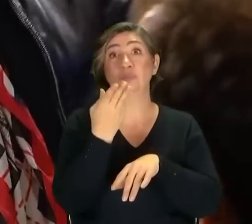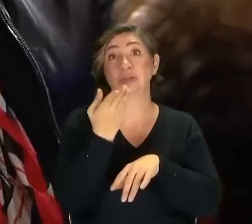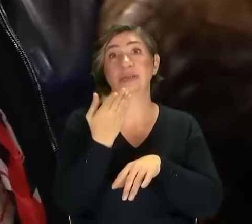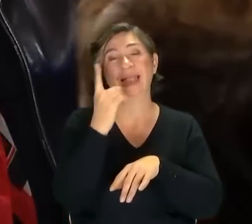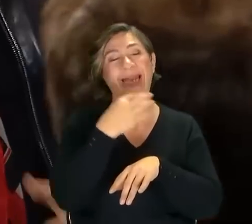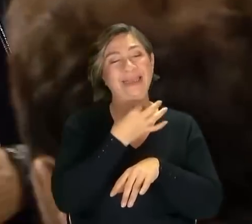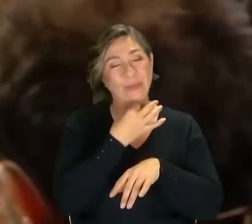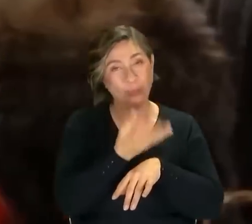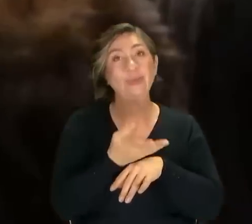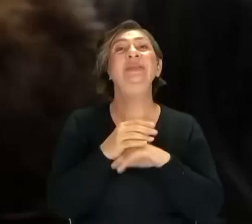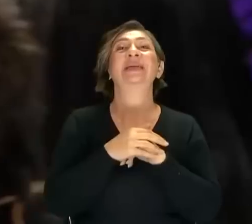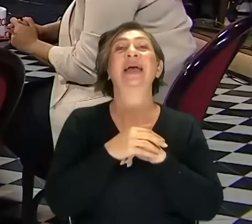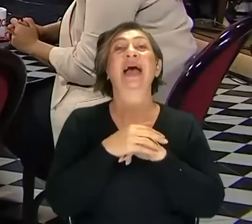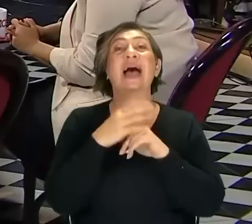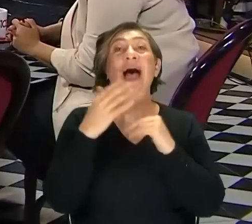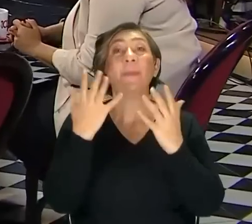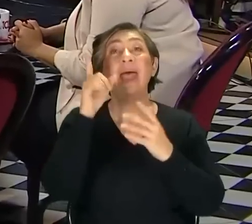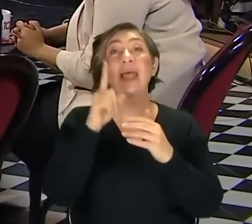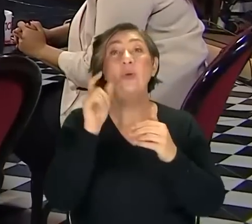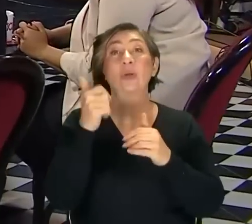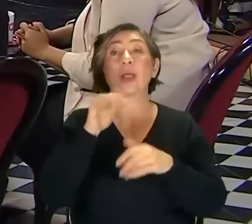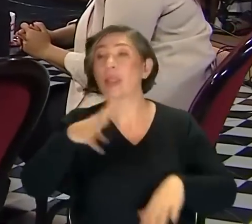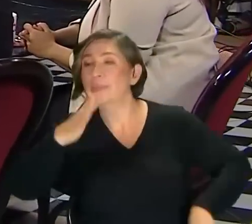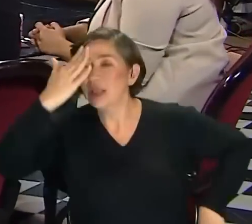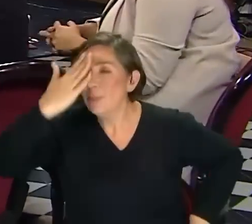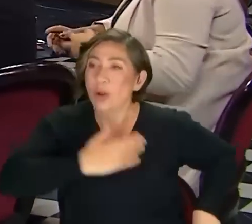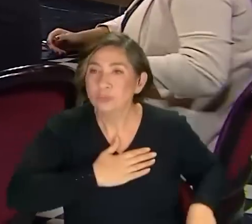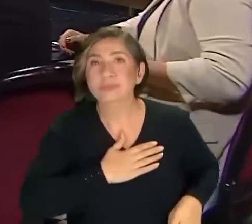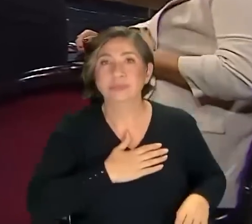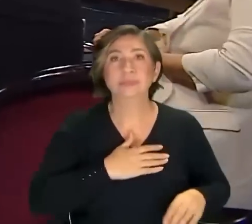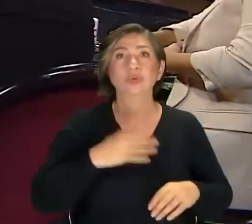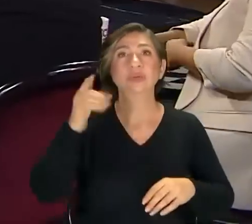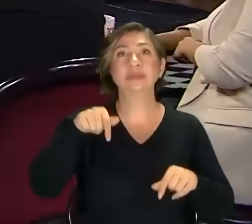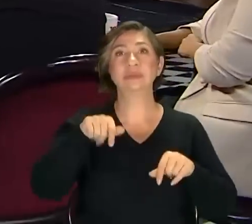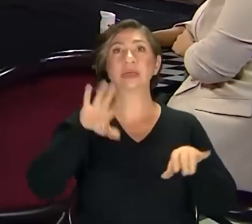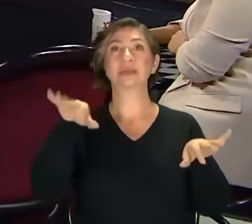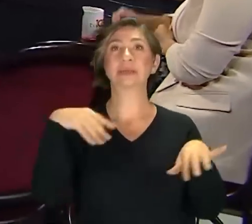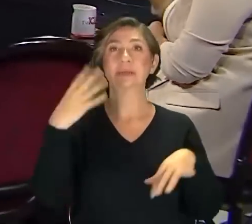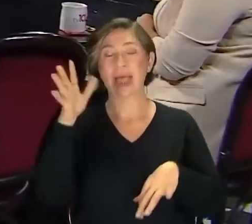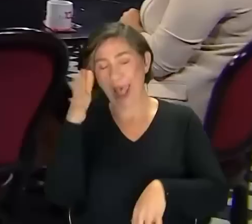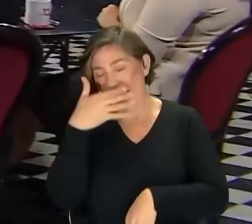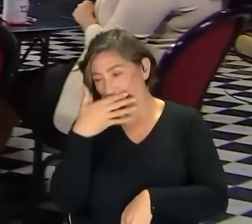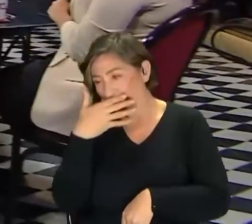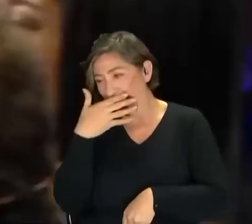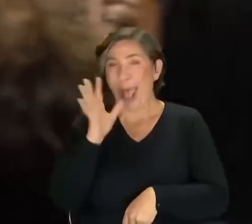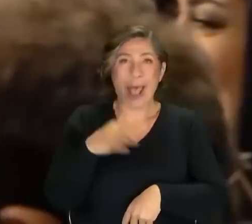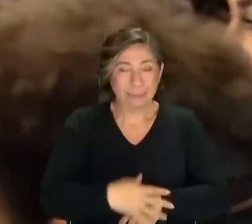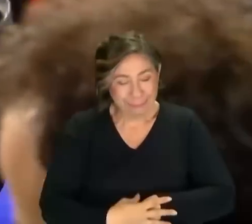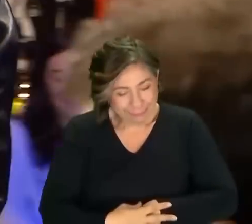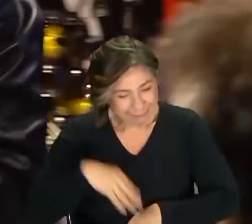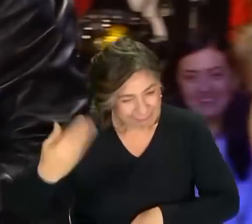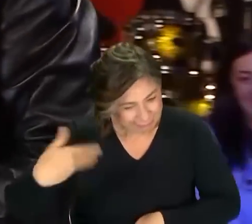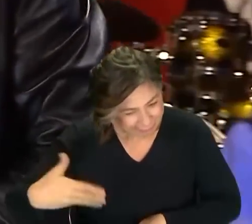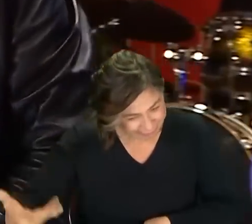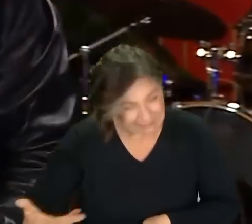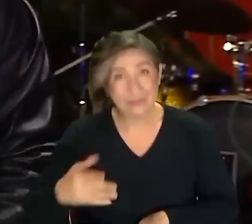ama. Allah razı olsun. Yani. Ama ilk günlerde böyle herkes ne haber selamun aleyküm filan diye geliyordu. Şimdi kapatalım diye geliyoruz.